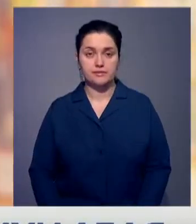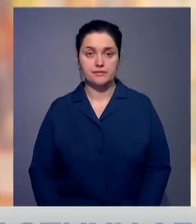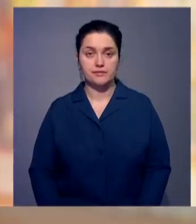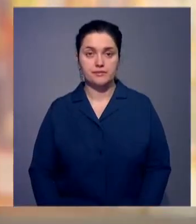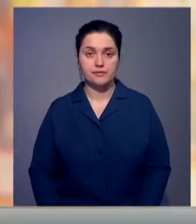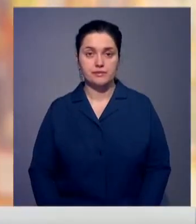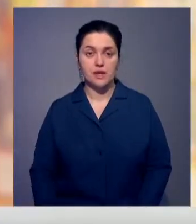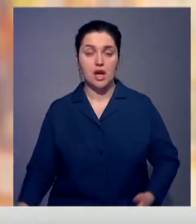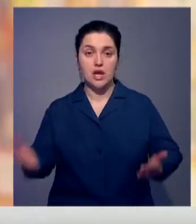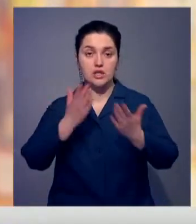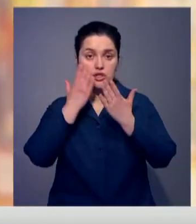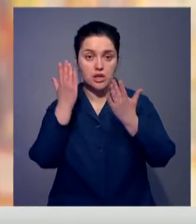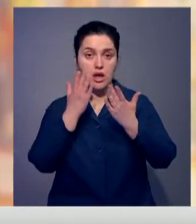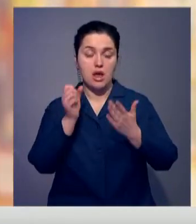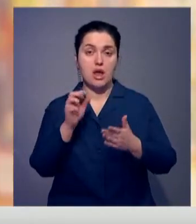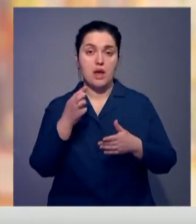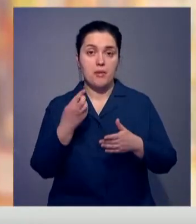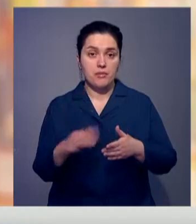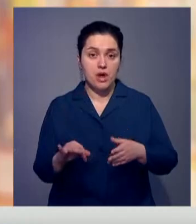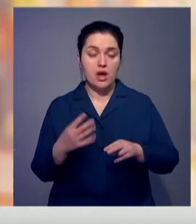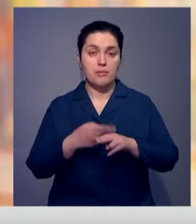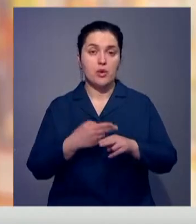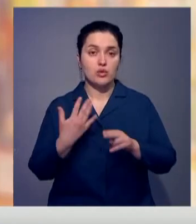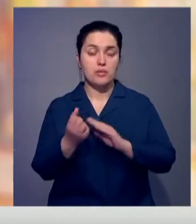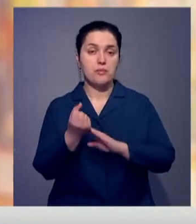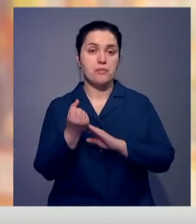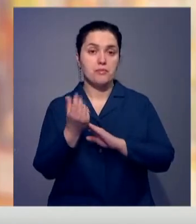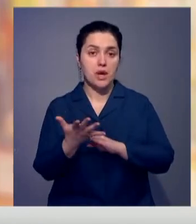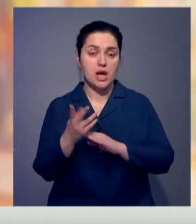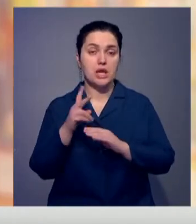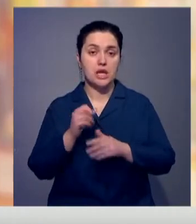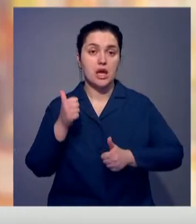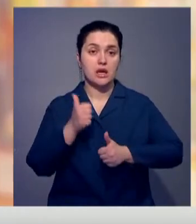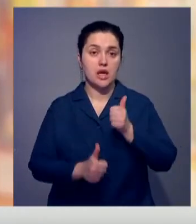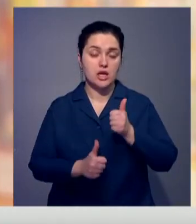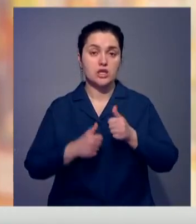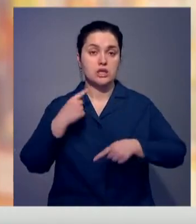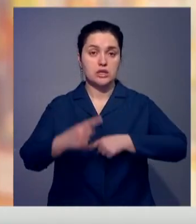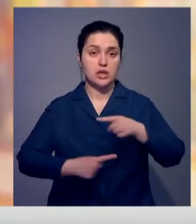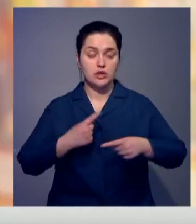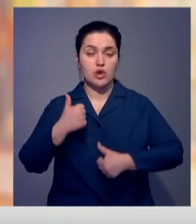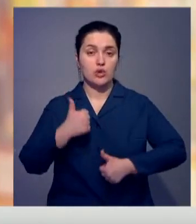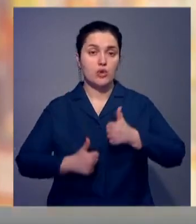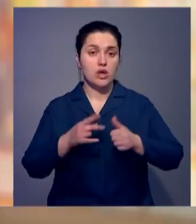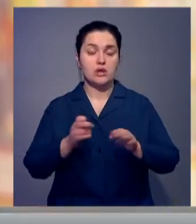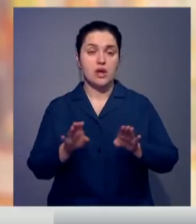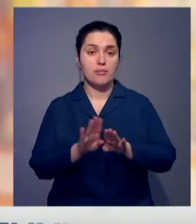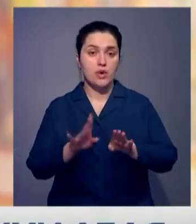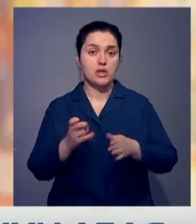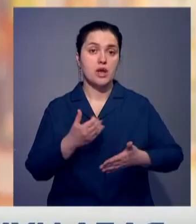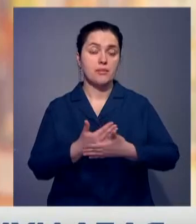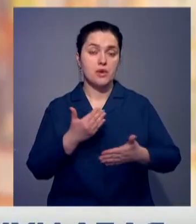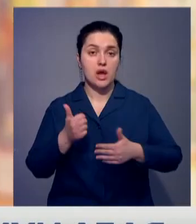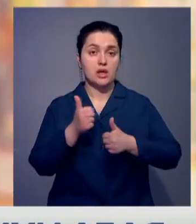произведения абая у нас проводят уже более 15 лет и каждый следующий конкурс не похож на предыдущие с каждым годом